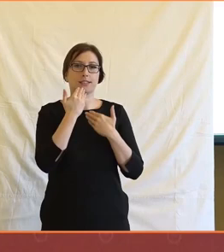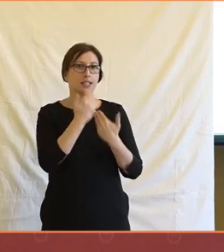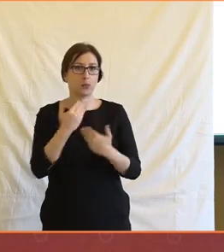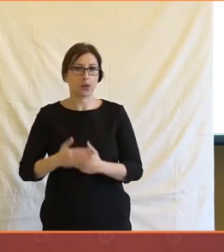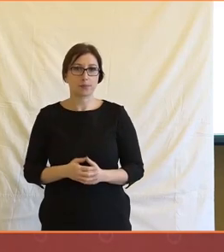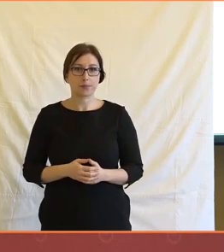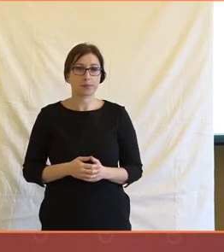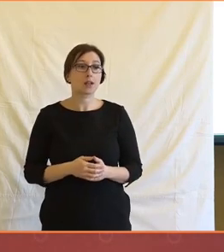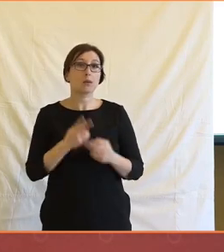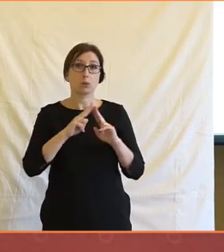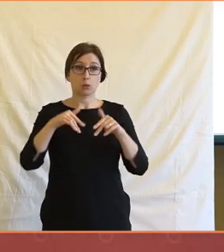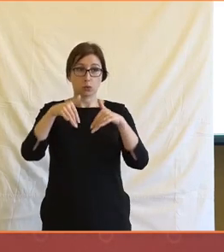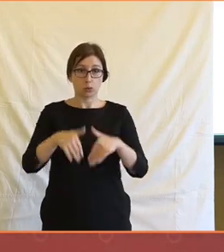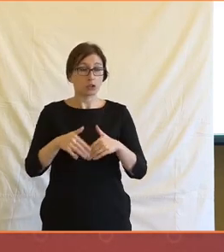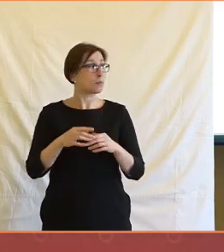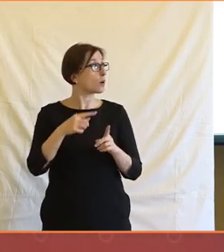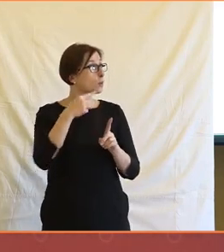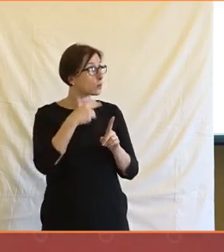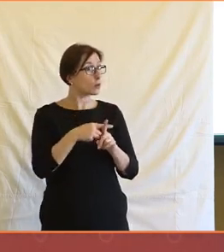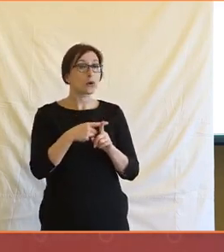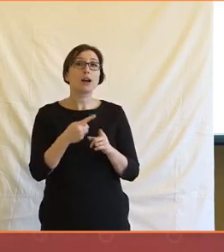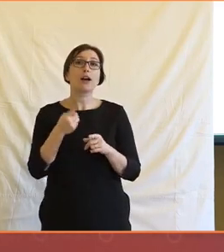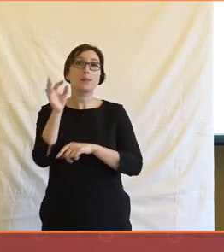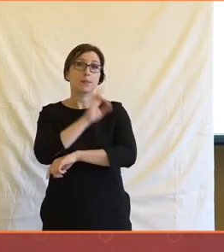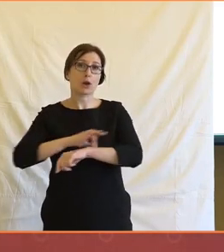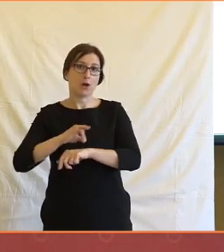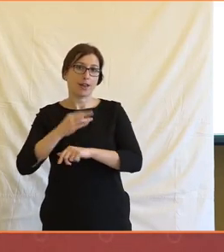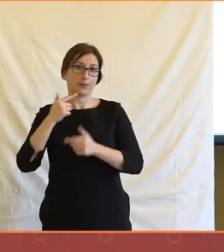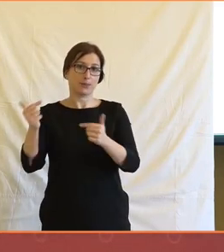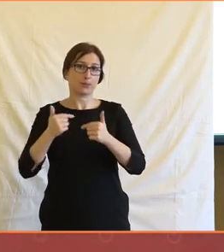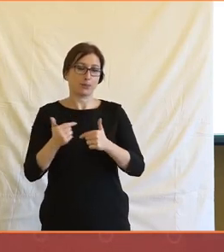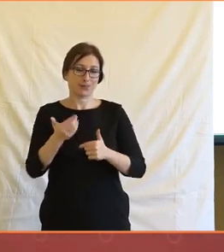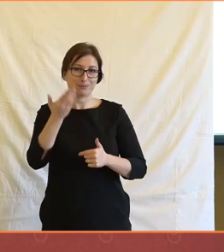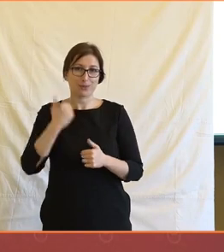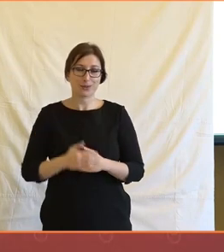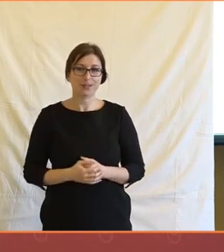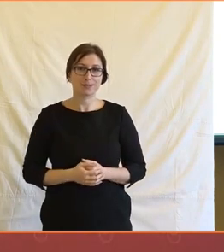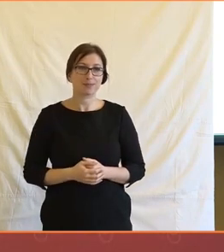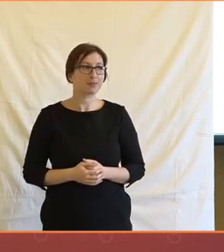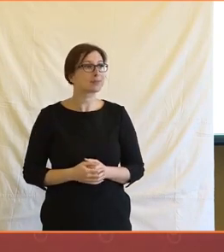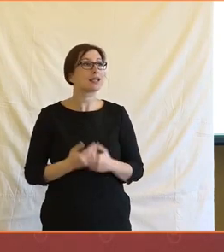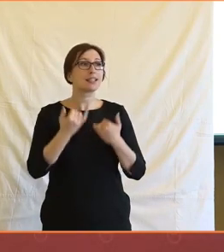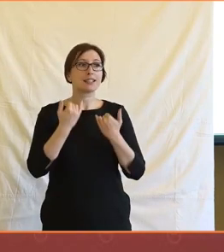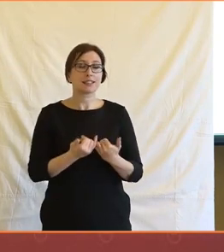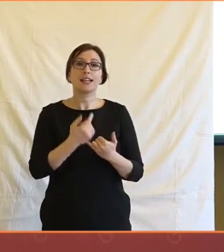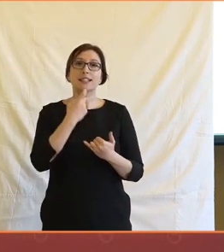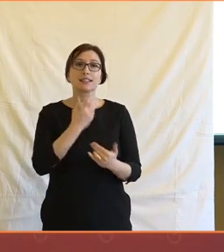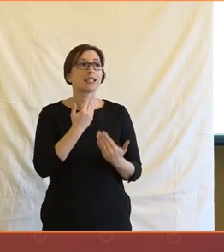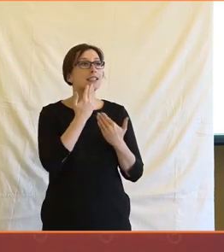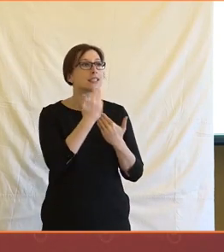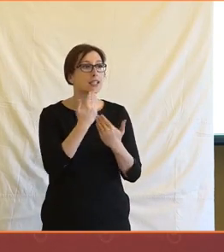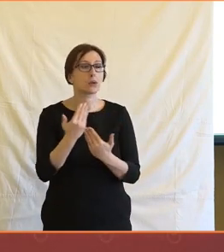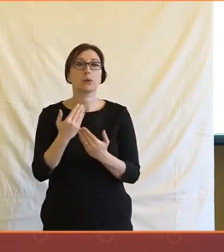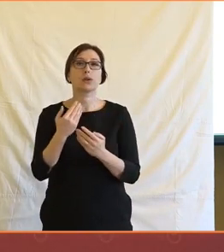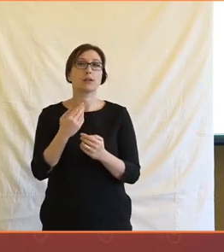za to, že tady vůbec můžeme být a za to, že tento projekt se může uskutečnit. A teď bych chtěla vlastně poděkovat a tímto